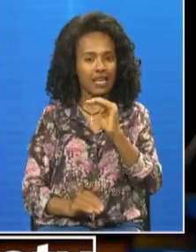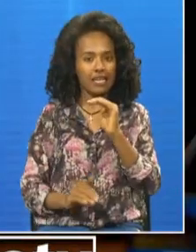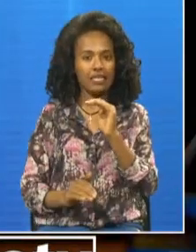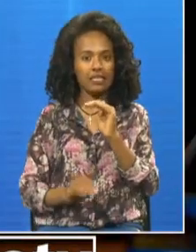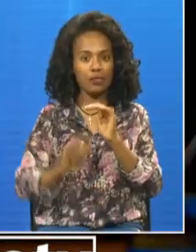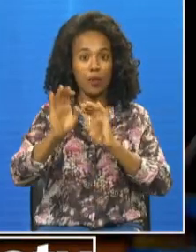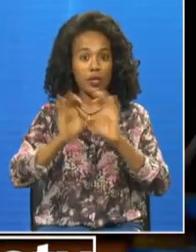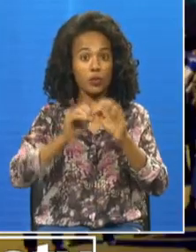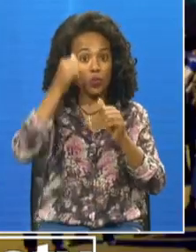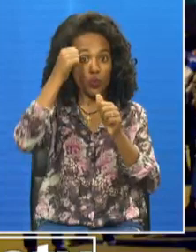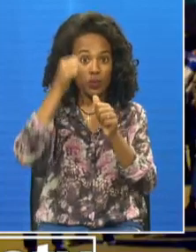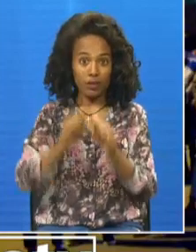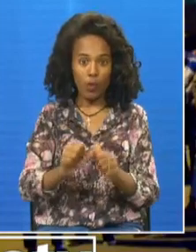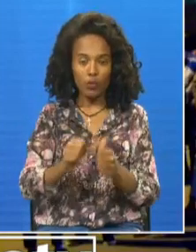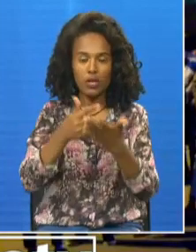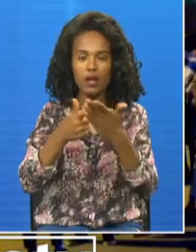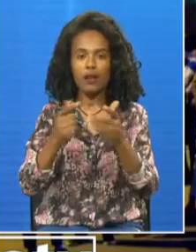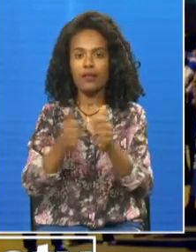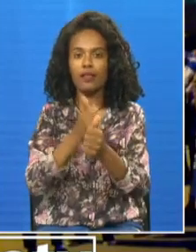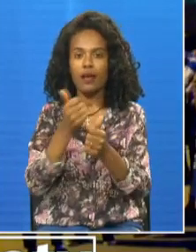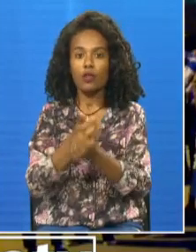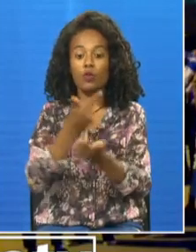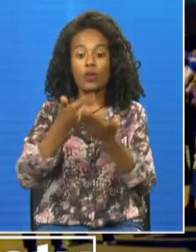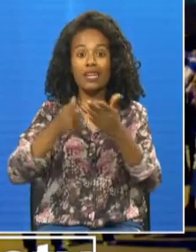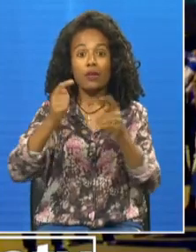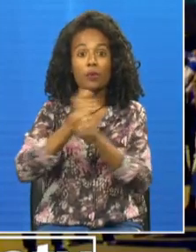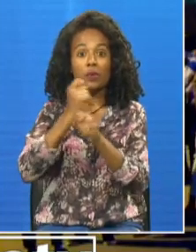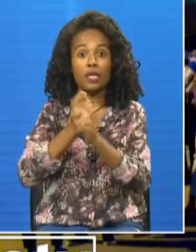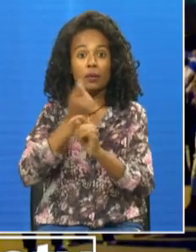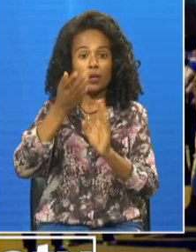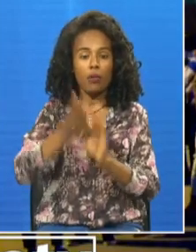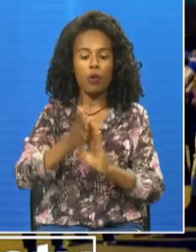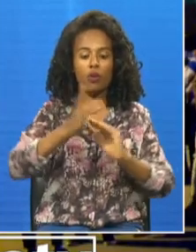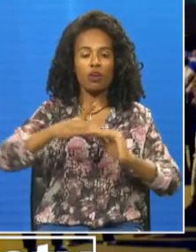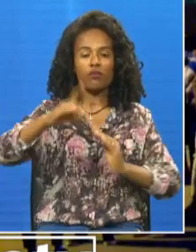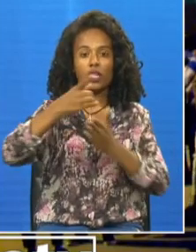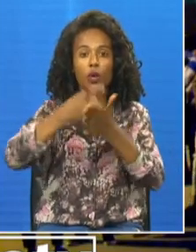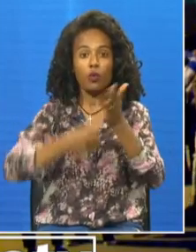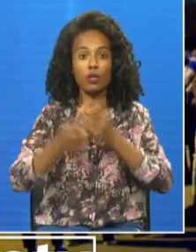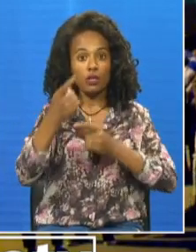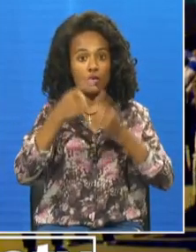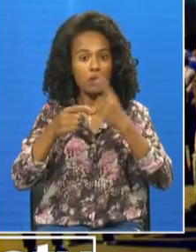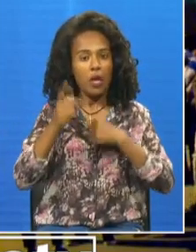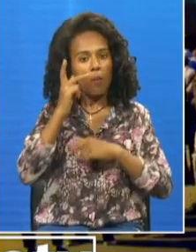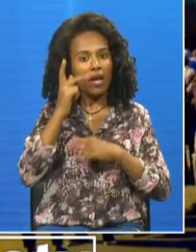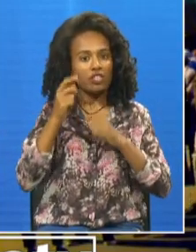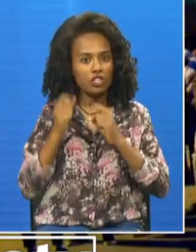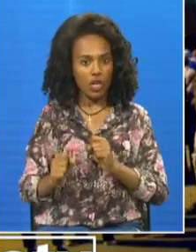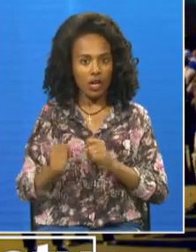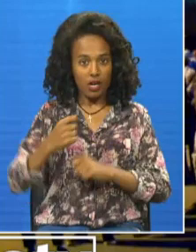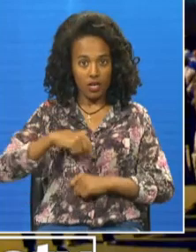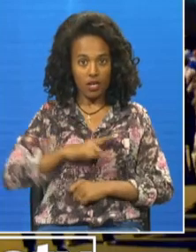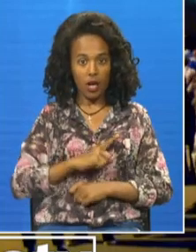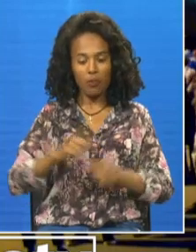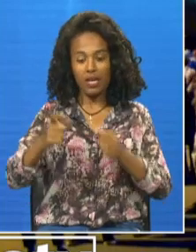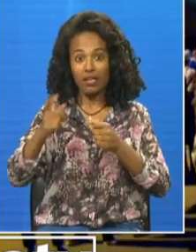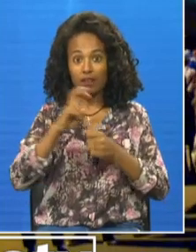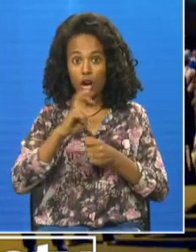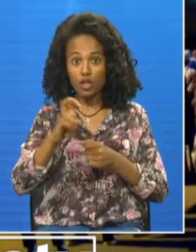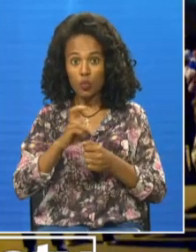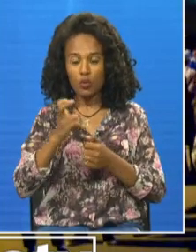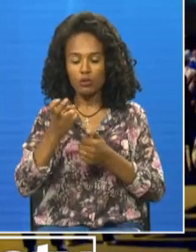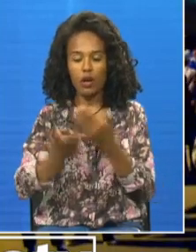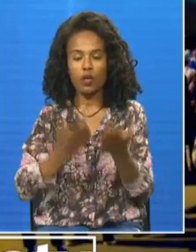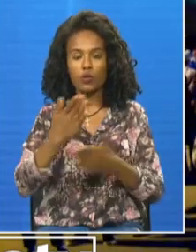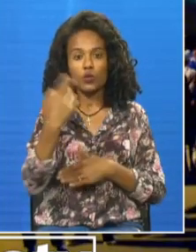እየመጡ ያሉት። እንደዛም ሆኖ እንኳን በሚፈልገው መጠን የህዝቡን የትራንስፖርት ችግር ሊፈቱት አልቻሉም። አካላዊ ርቀቱን በሚባለው